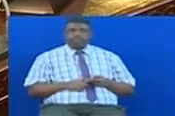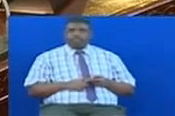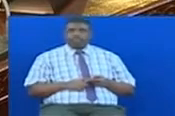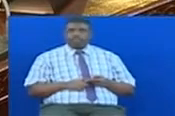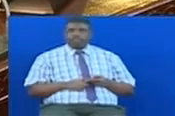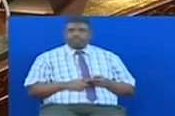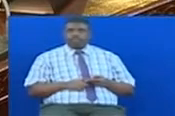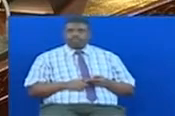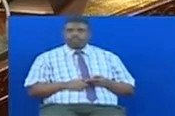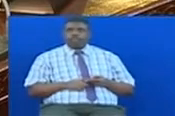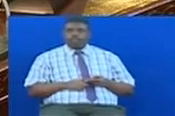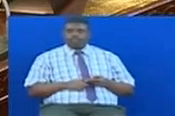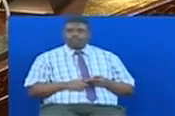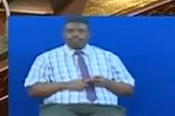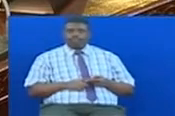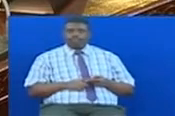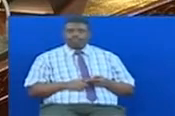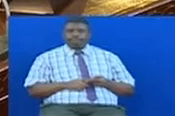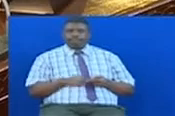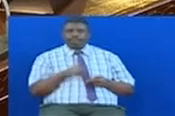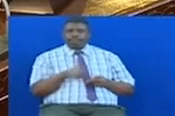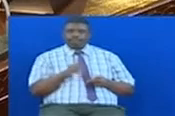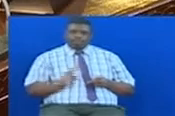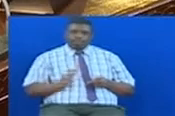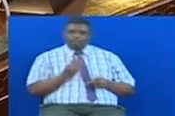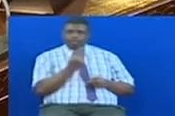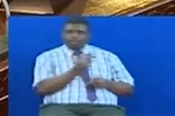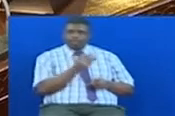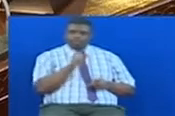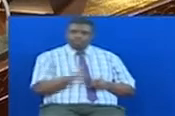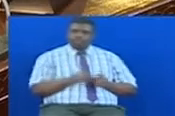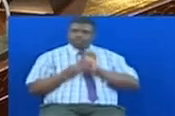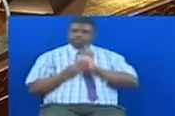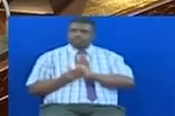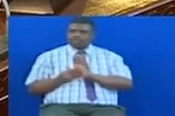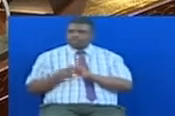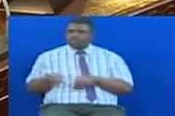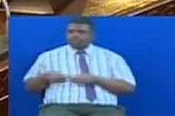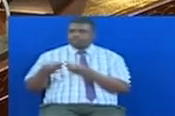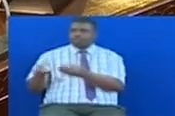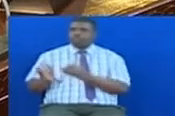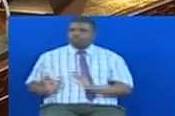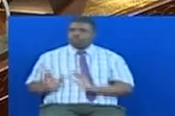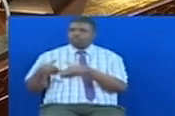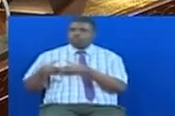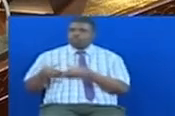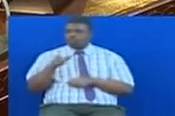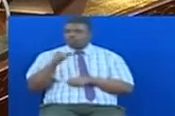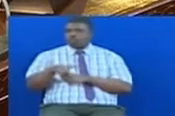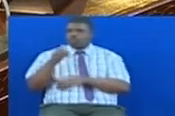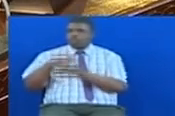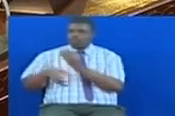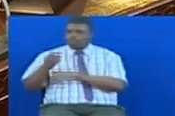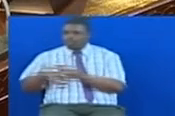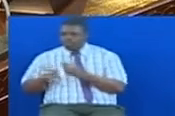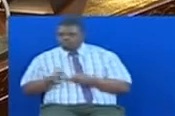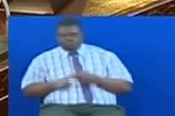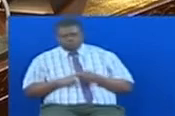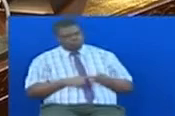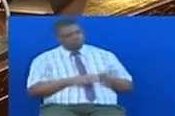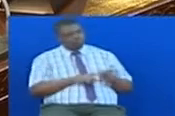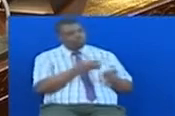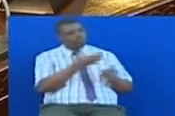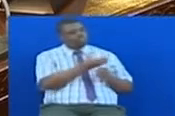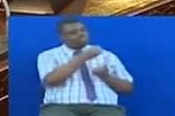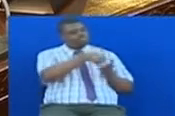ya bilioni 3.9 imekwisha kutolewa kwa watu, kwa makundi ya watu wenye ulemavu na wanaendelea